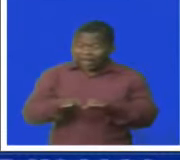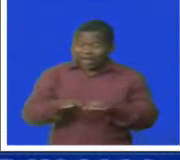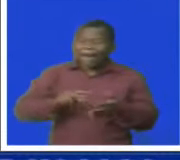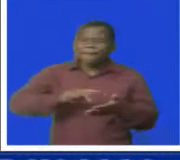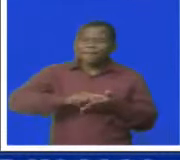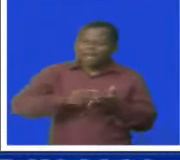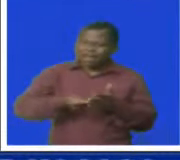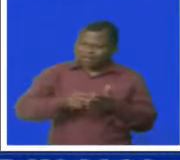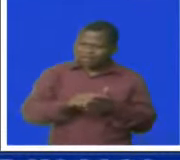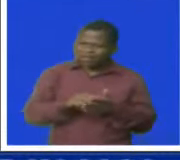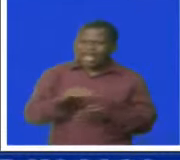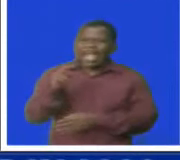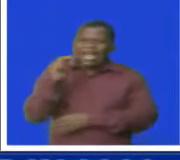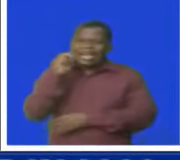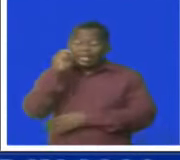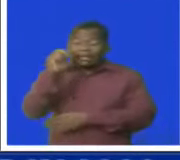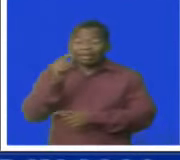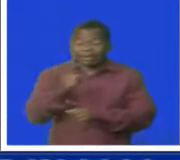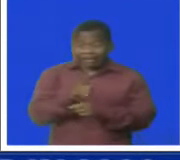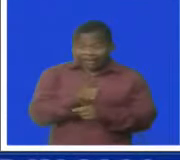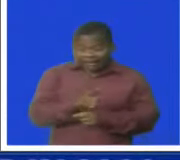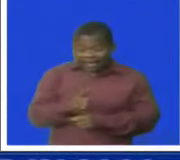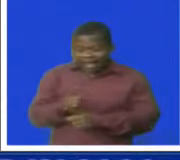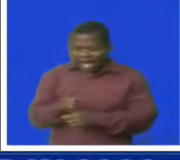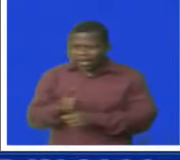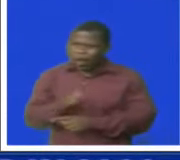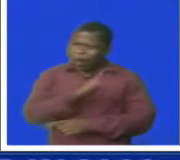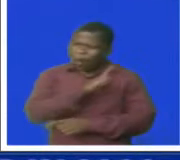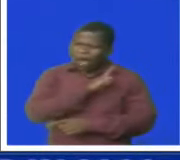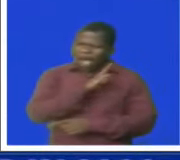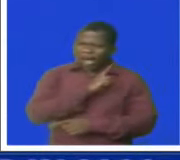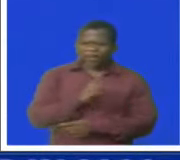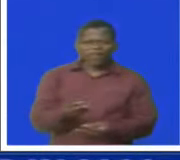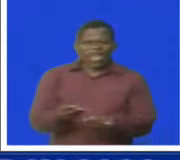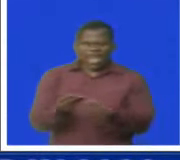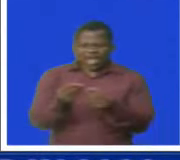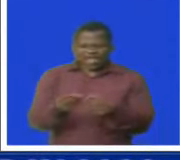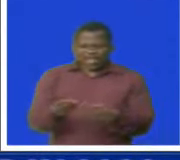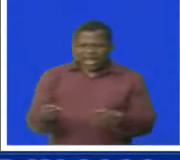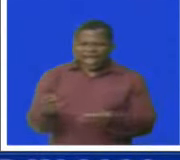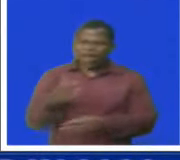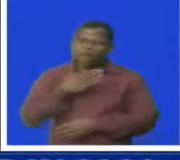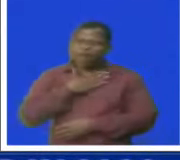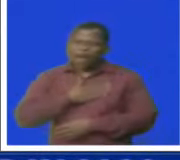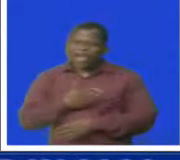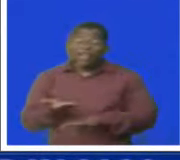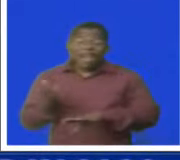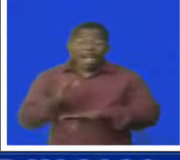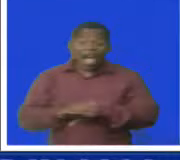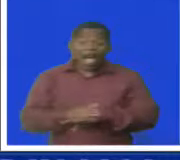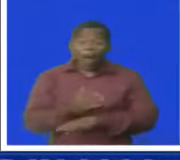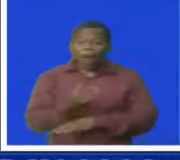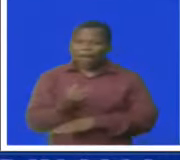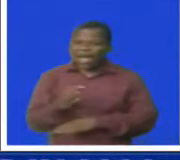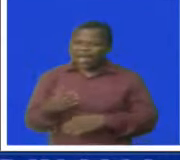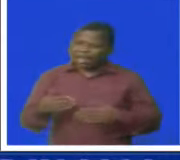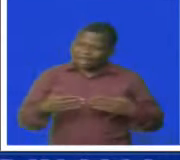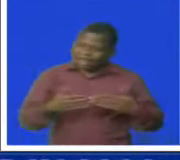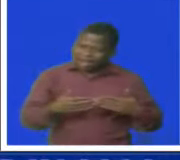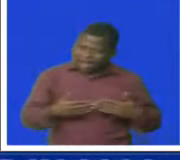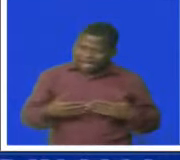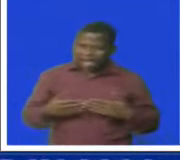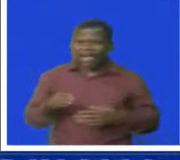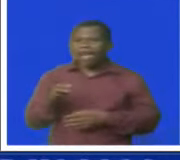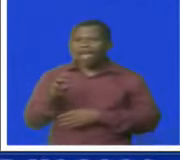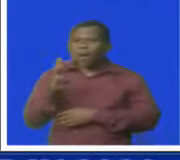laba inombolo lethithe ndawo khona yini ukuthi nibanakekele nibacondzikise. Kulo mcimbi kugcizelelwe ukuthi imvuku